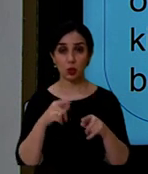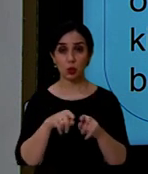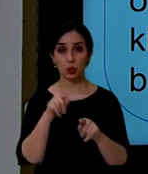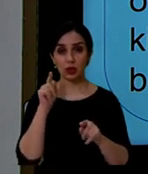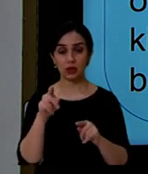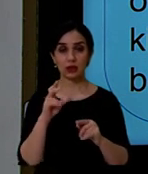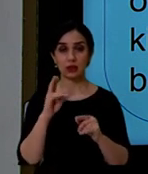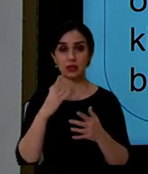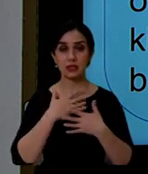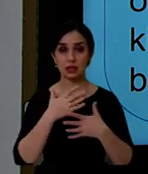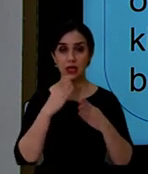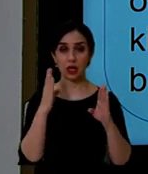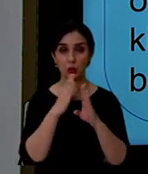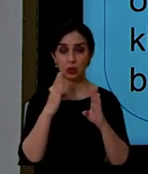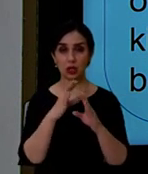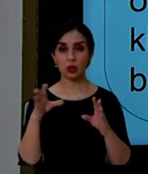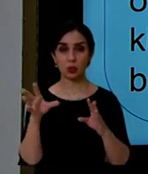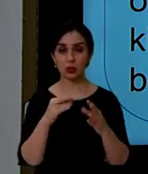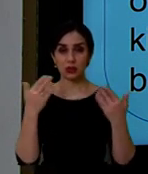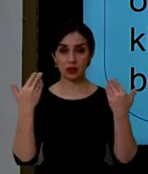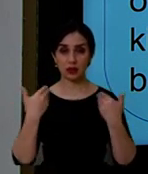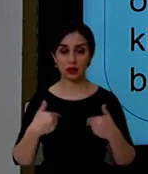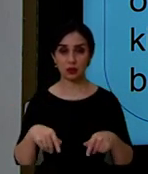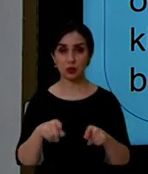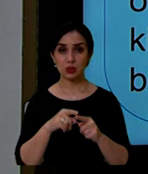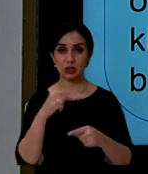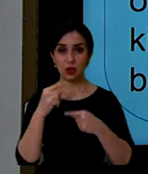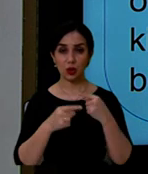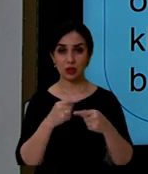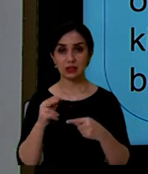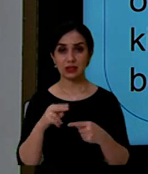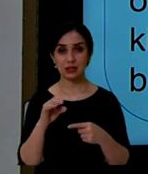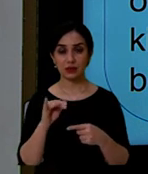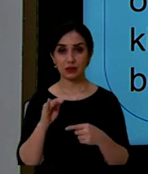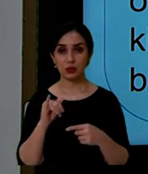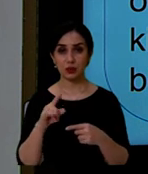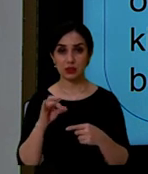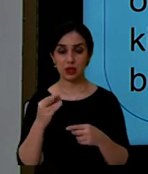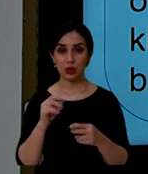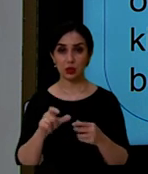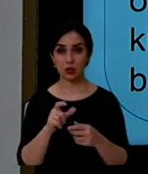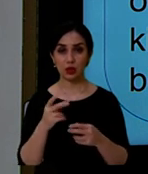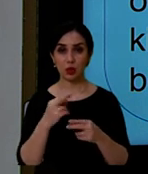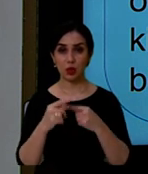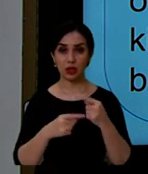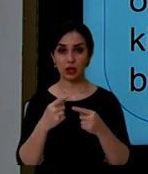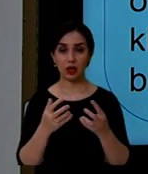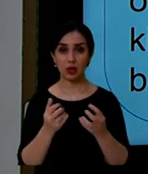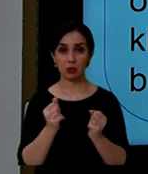ular kislorodni butun tana yuzasi orqali difuziya yo'li orqali qabul qiladi.